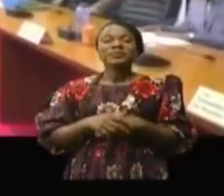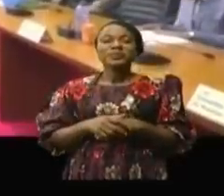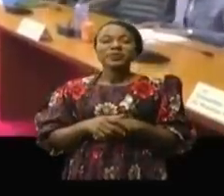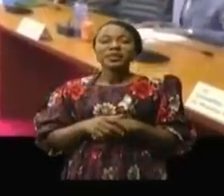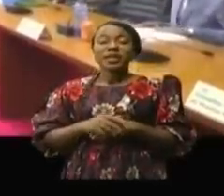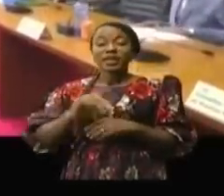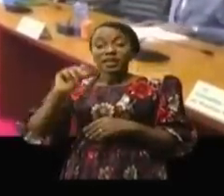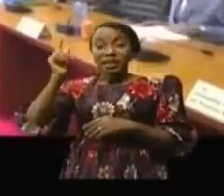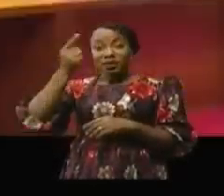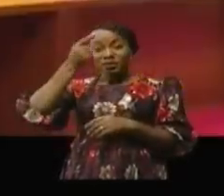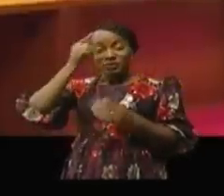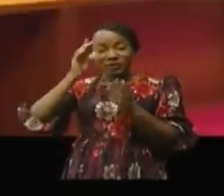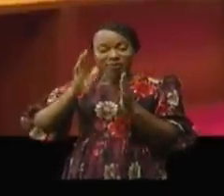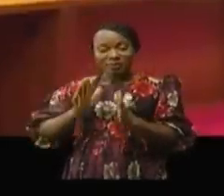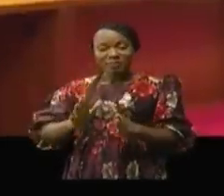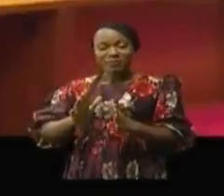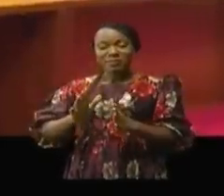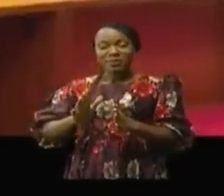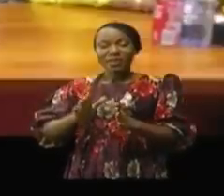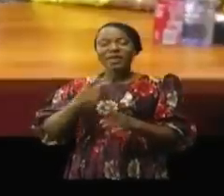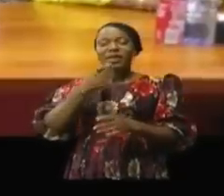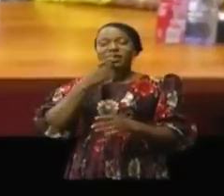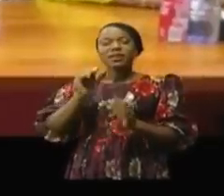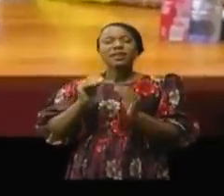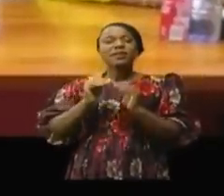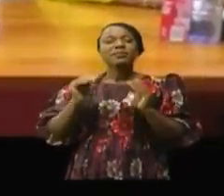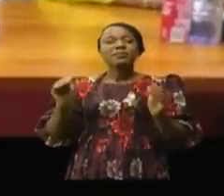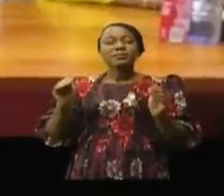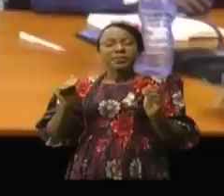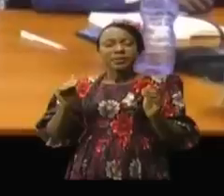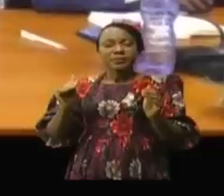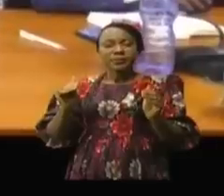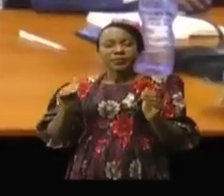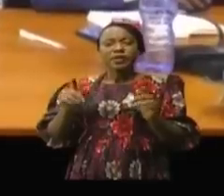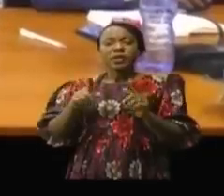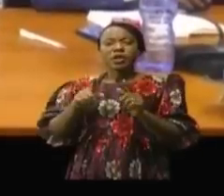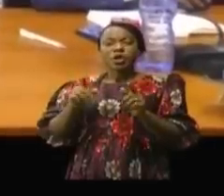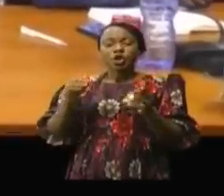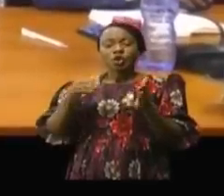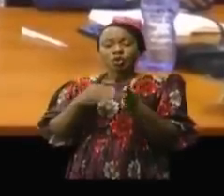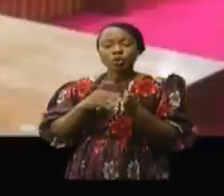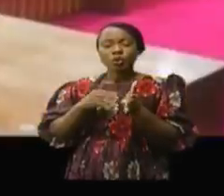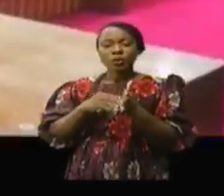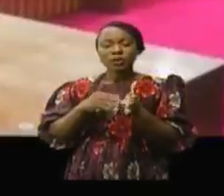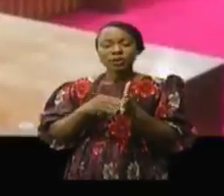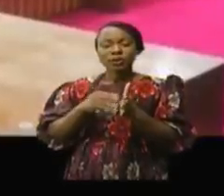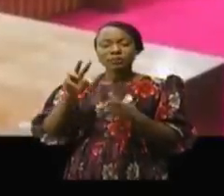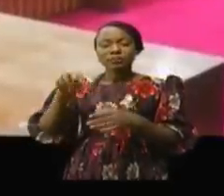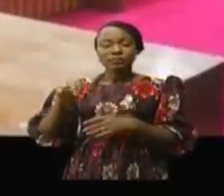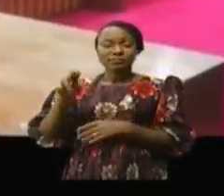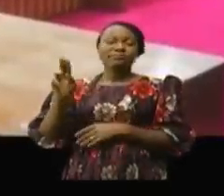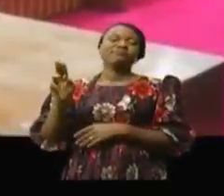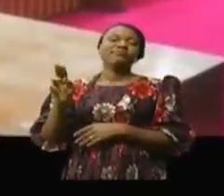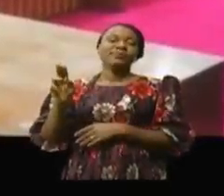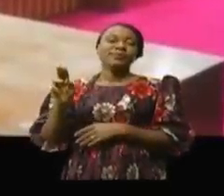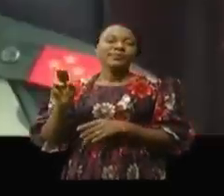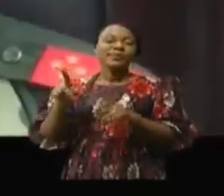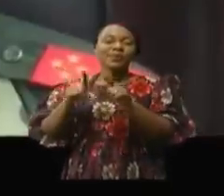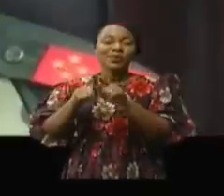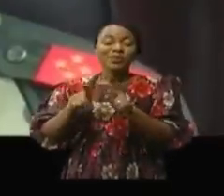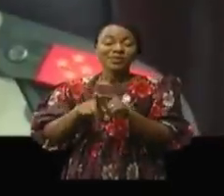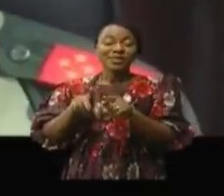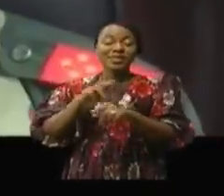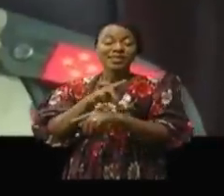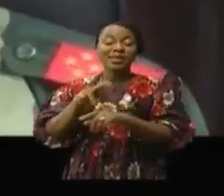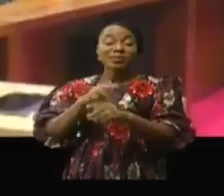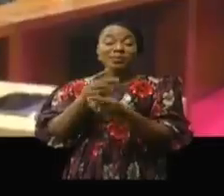de nouveau l'appel au calme suite aux manifestations d'hostilité contre la mission des Nations Unies pour la stabilisation de la République démocratique du